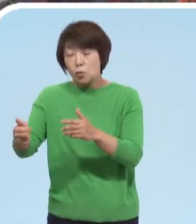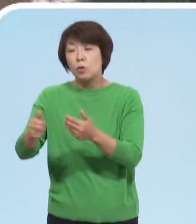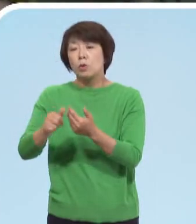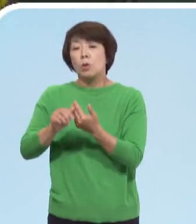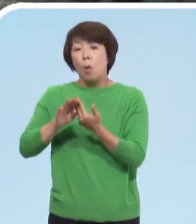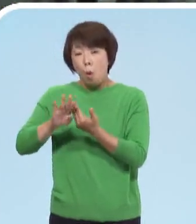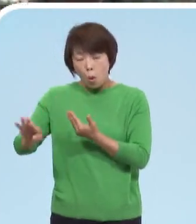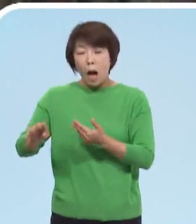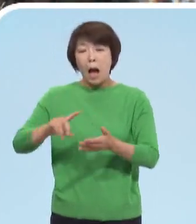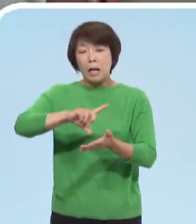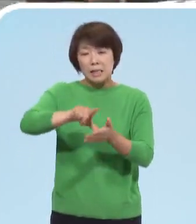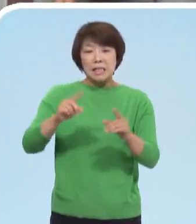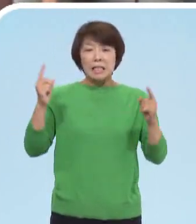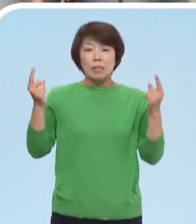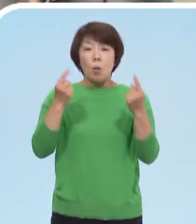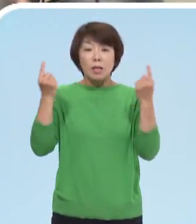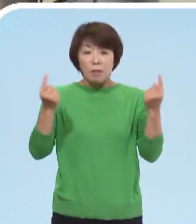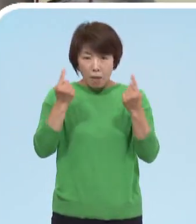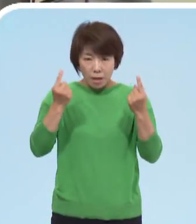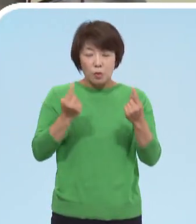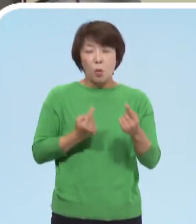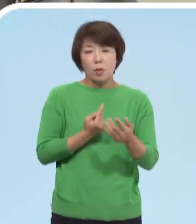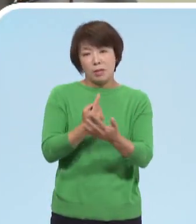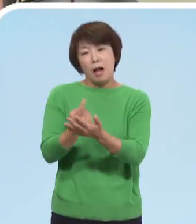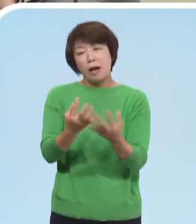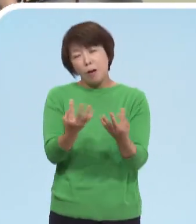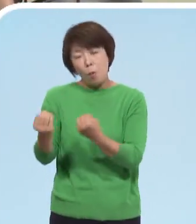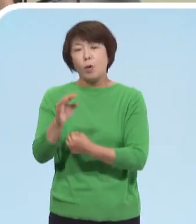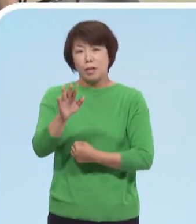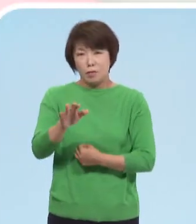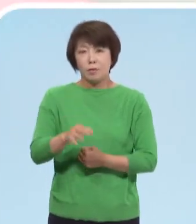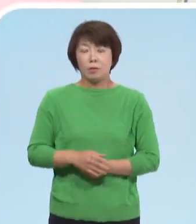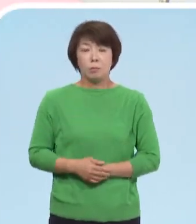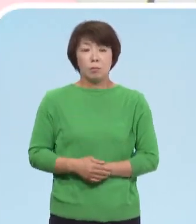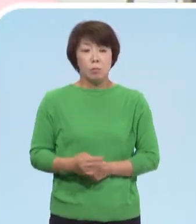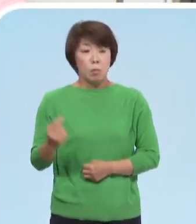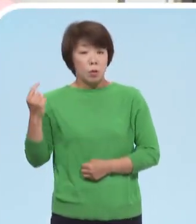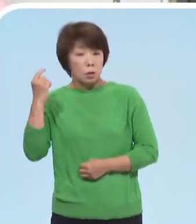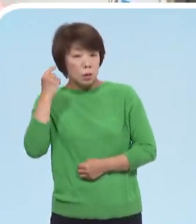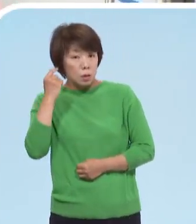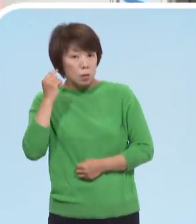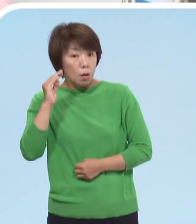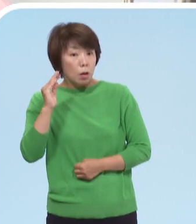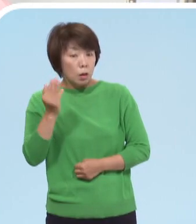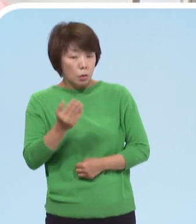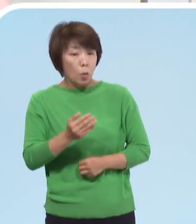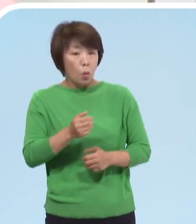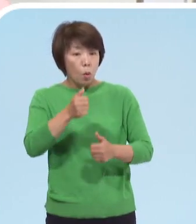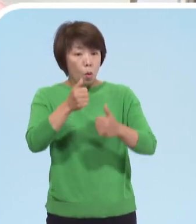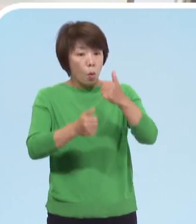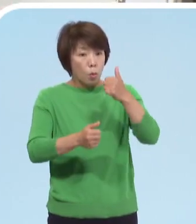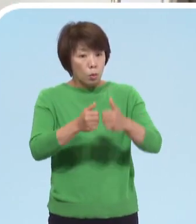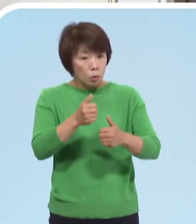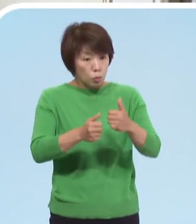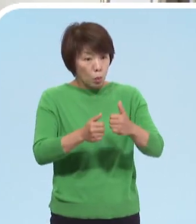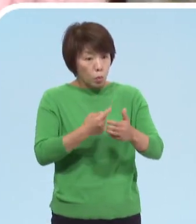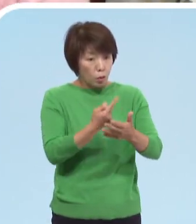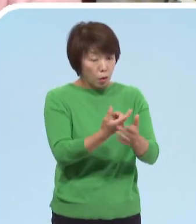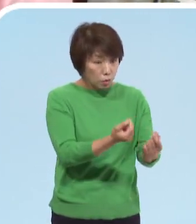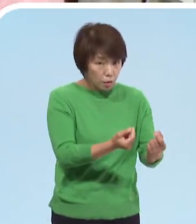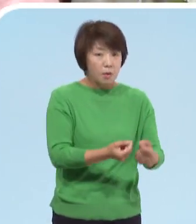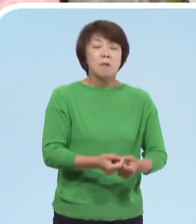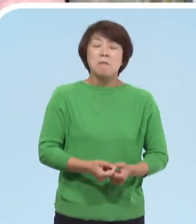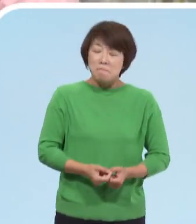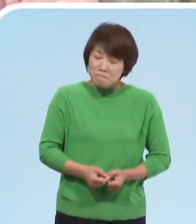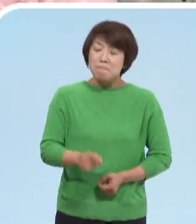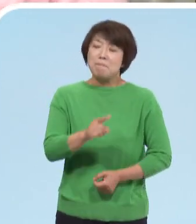その他一番多いのはやっぱり地域のイベントごとに出演するっていうことが多いですね。 なんかお聞きしたところね、はい、なんかいい成績を収めたって聞いて。 あ、なんかね、